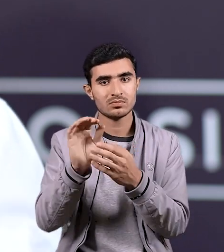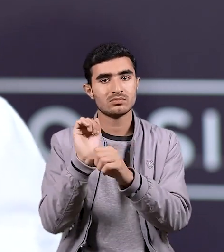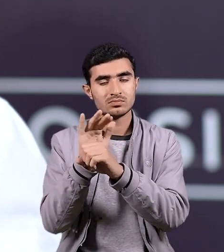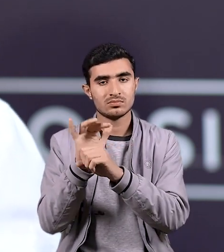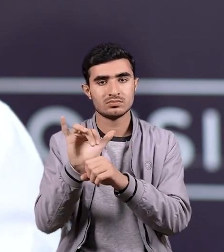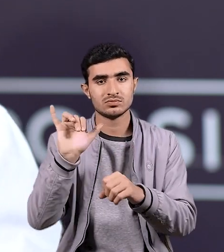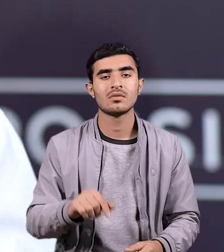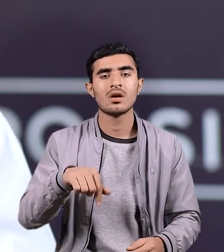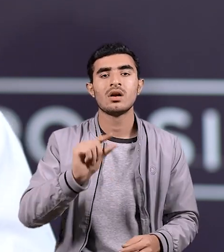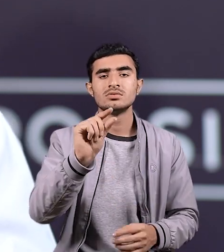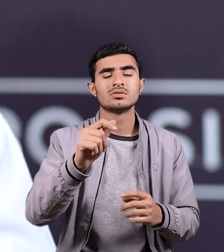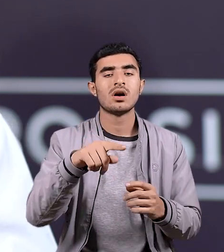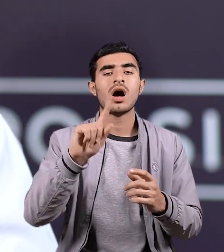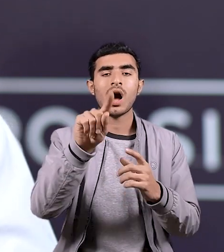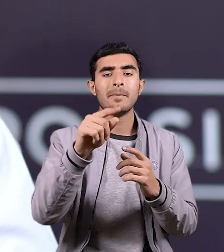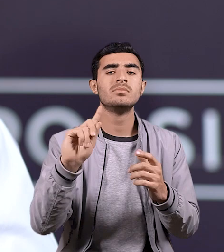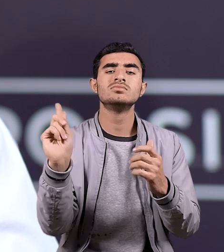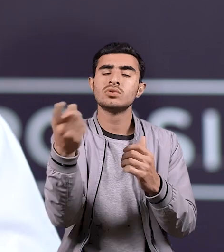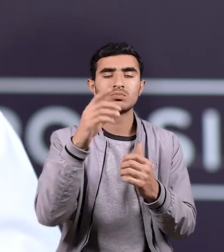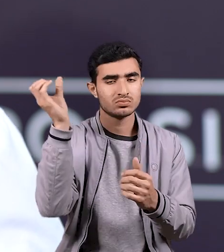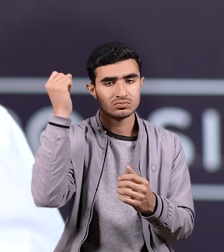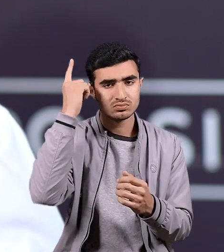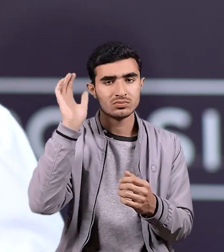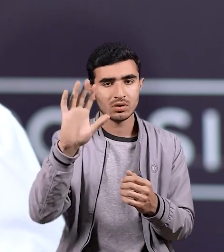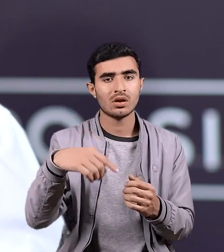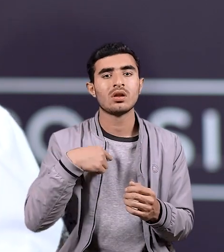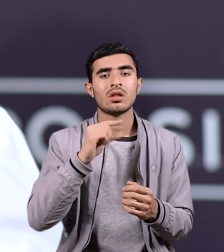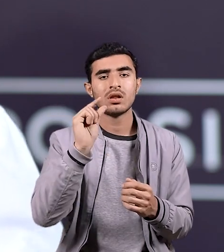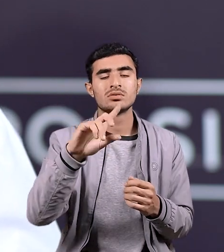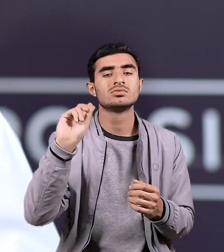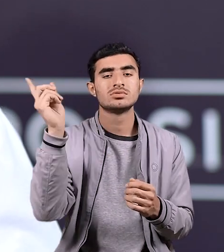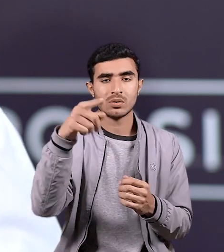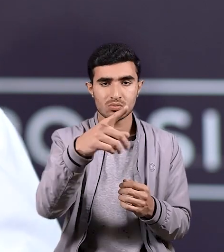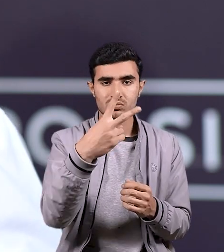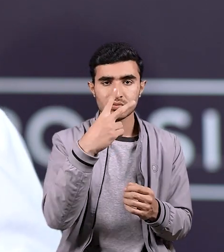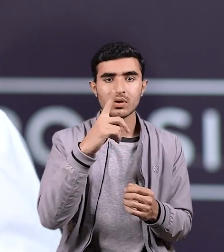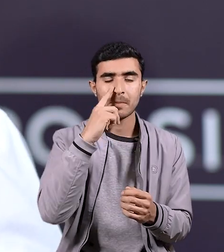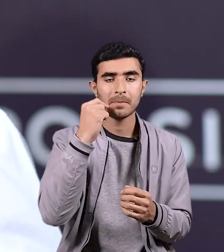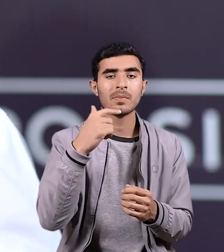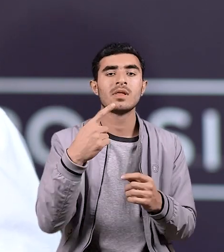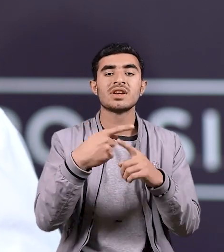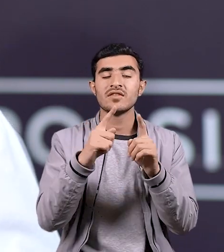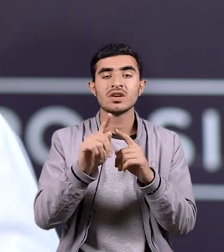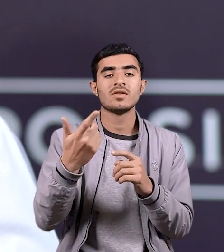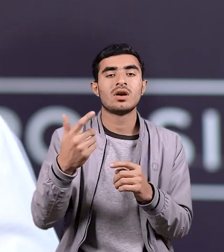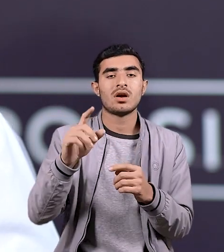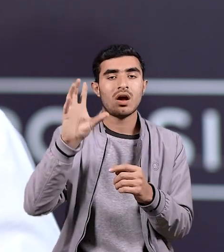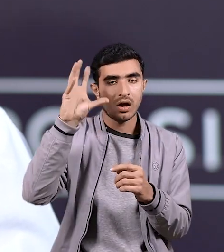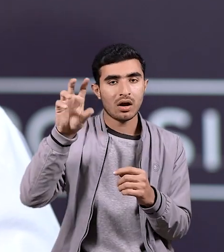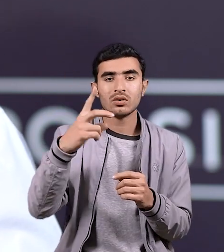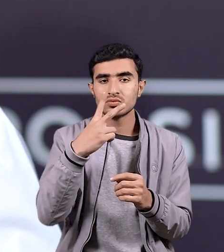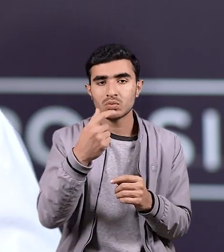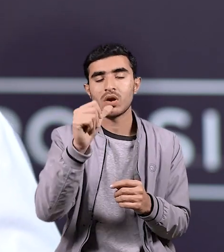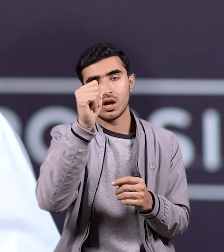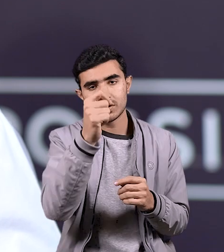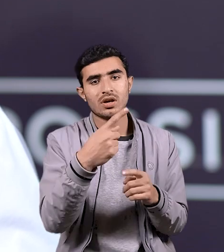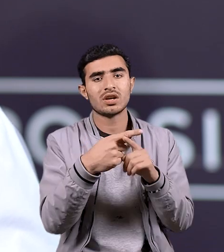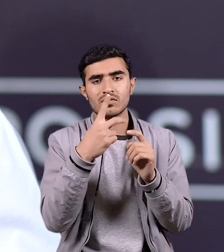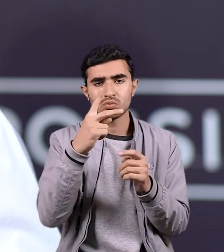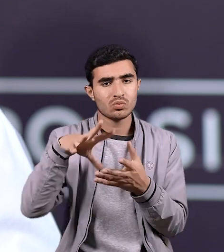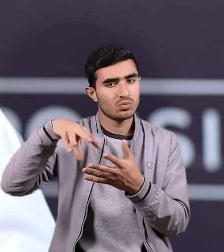करें कि थोड़ा सा समझें कि लोग कैसे कर रहे हैं दुनिया में। इंटरनेट इज़ अ ग्लोबल वर्ल्ड, कोई बाउंड्री नहीं है, आप सब कुछ सीख सकते हैं। अपने हमसाया मुल्क